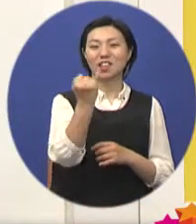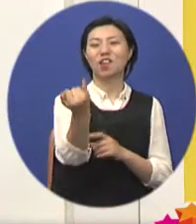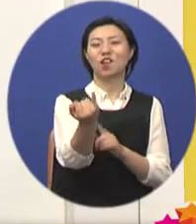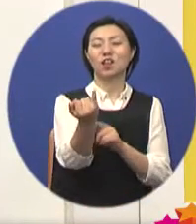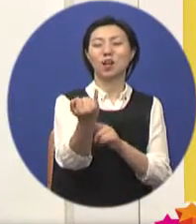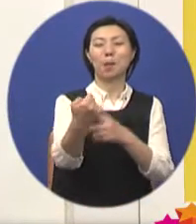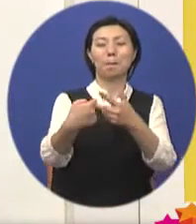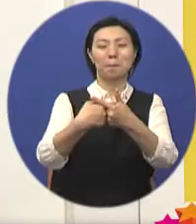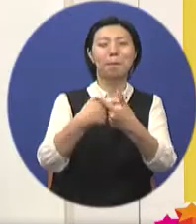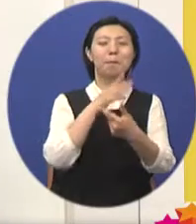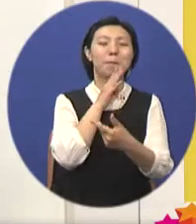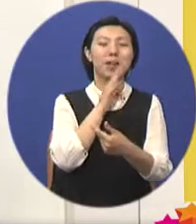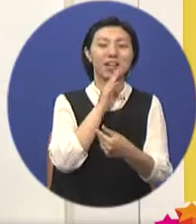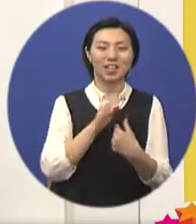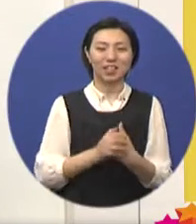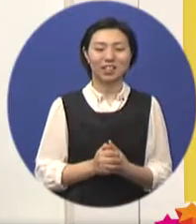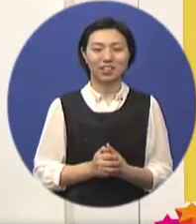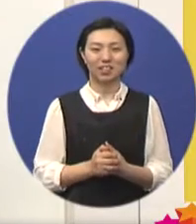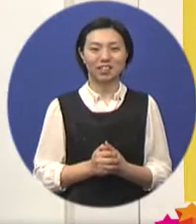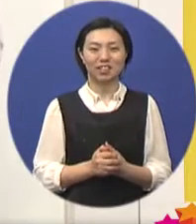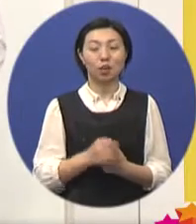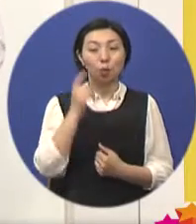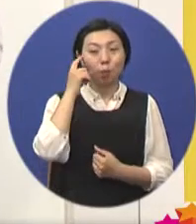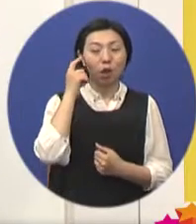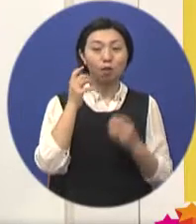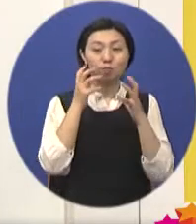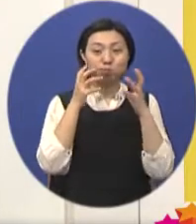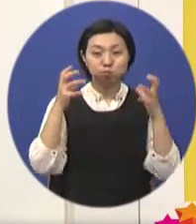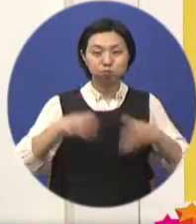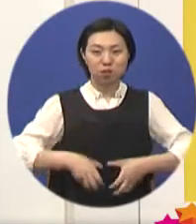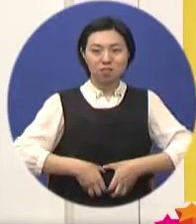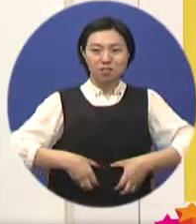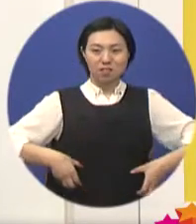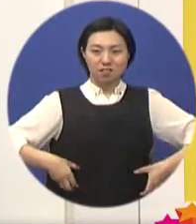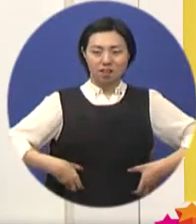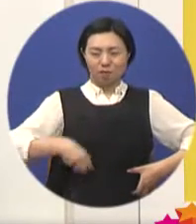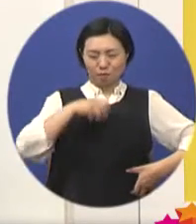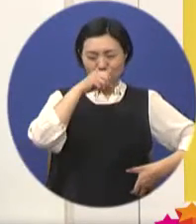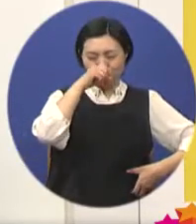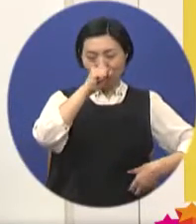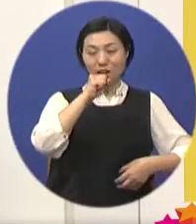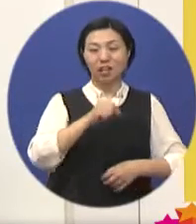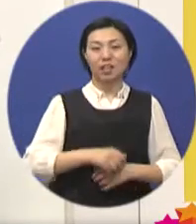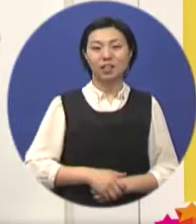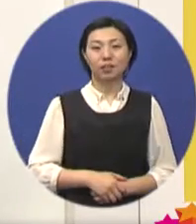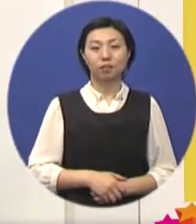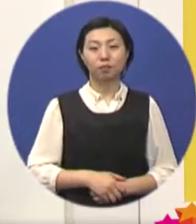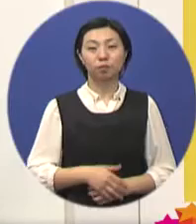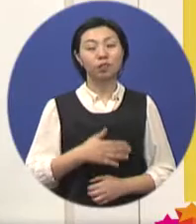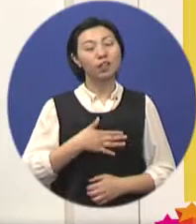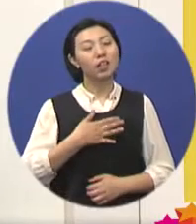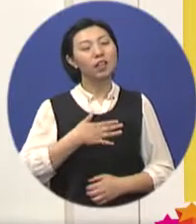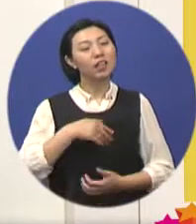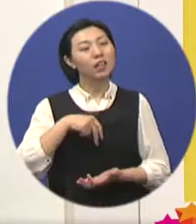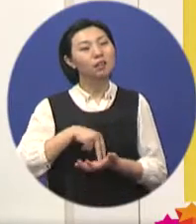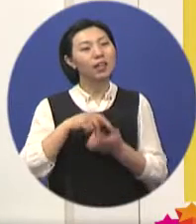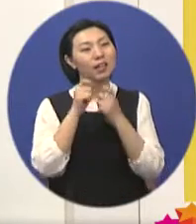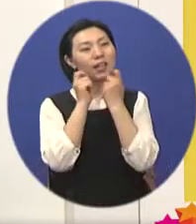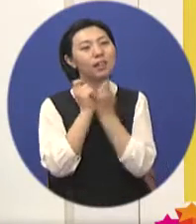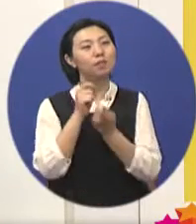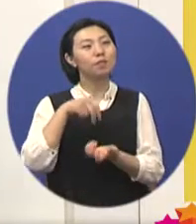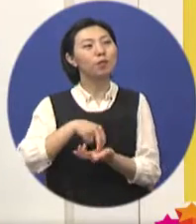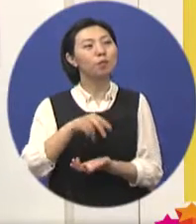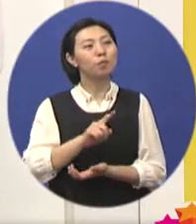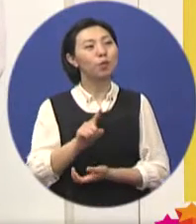보셨어. 그런 아니, 분들이 마음 좋으시죠. 근데 사실 어머니, 예. 저는요, 예. 저 개인적인 생각이지만,